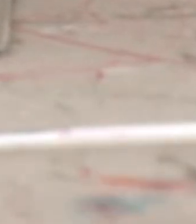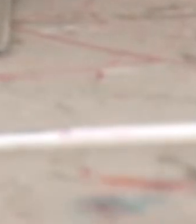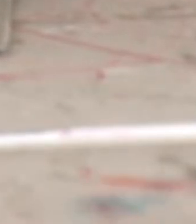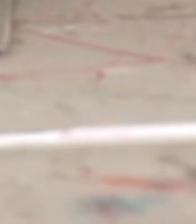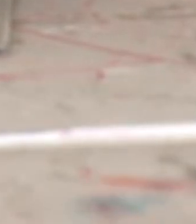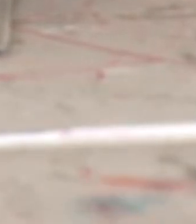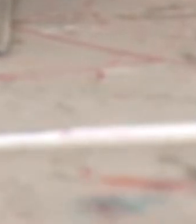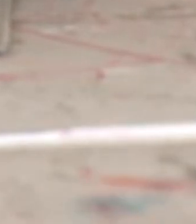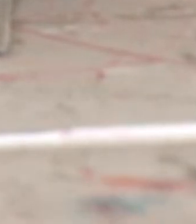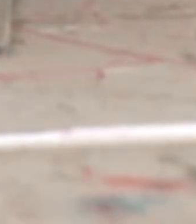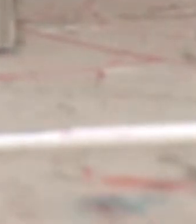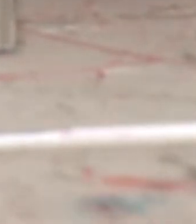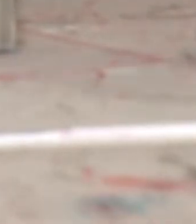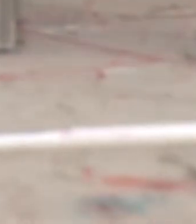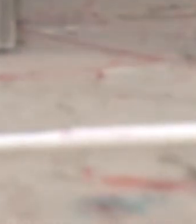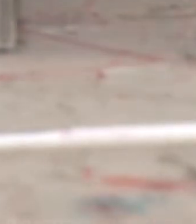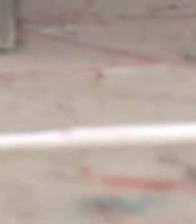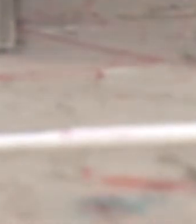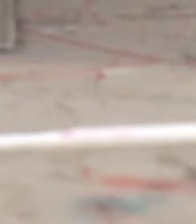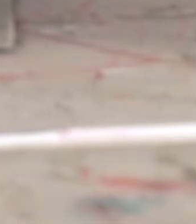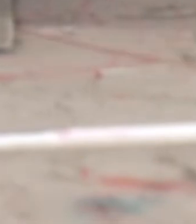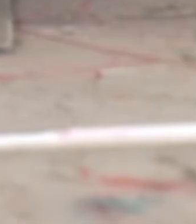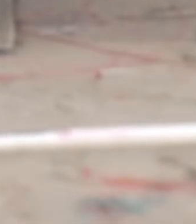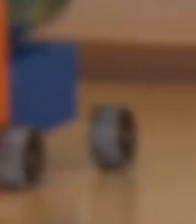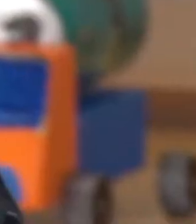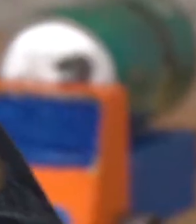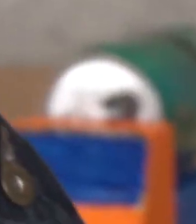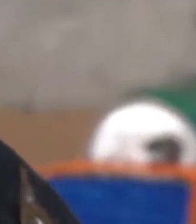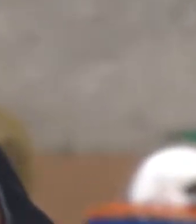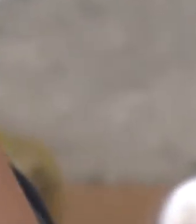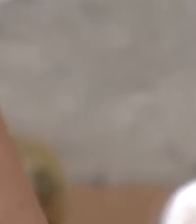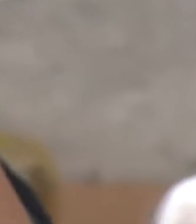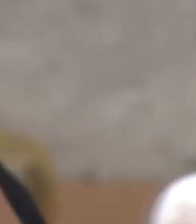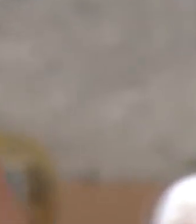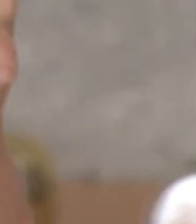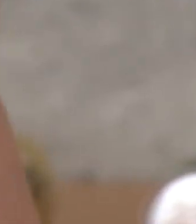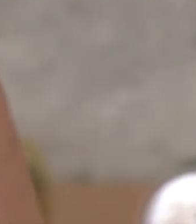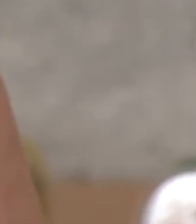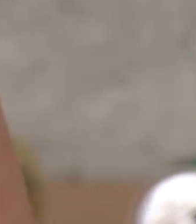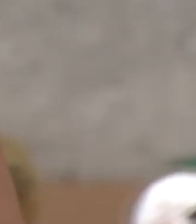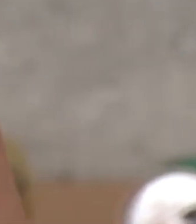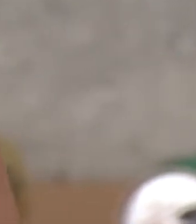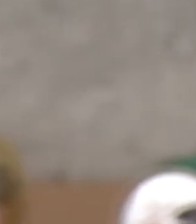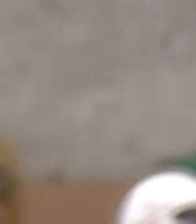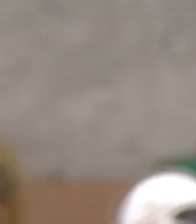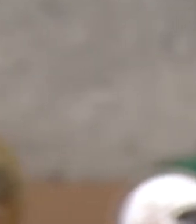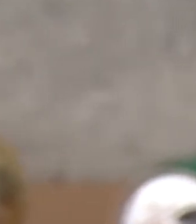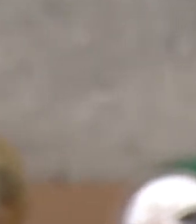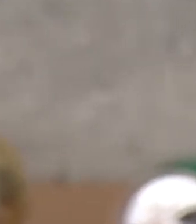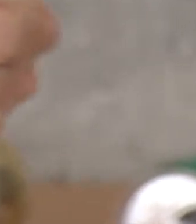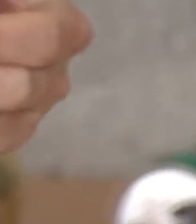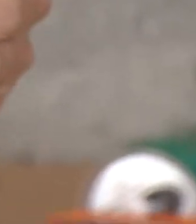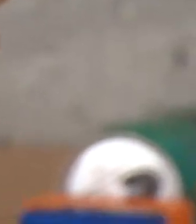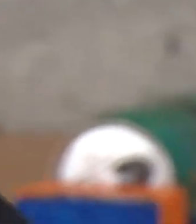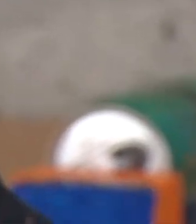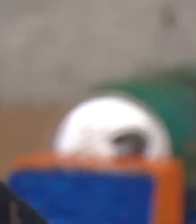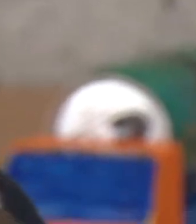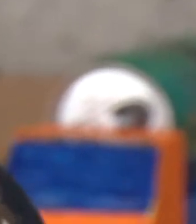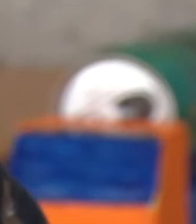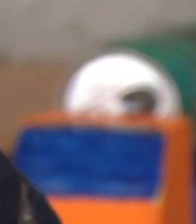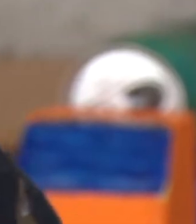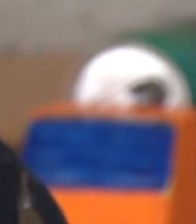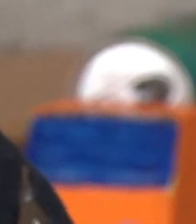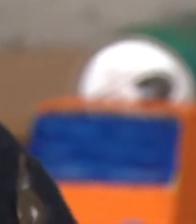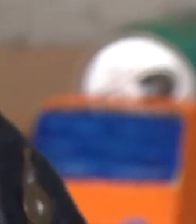まず新聞紙の真ん中に毛糸の端をセロハンテープで貼り、紙を丸めてテープで固めます